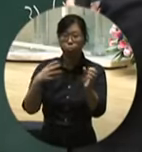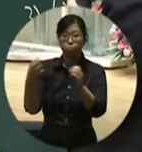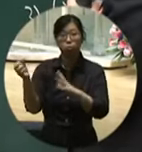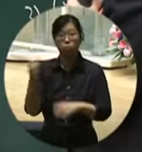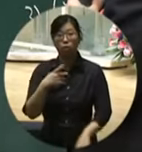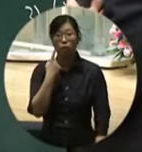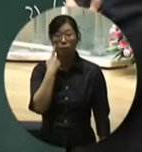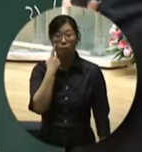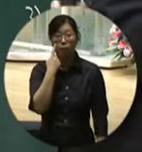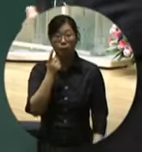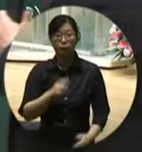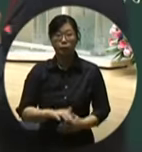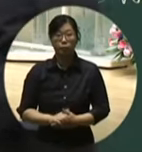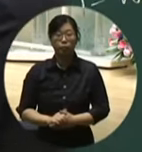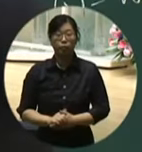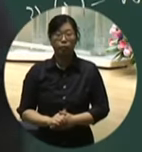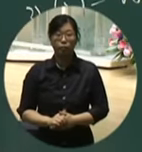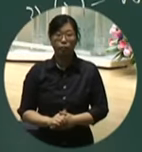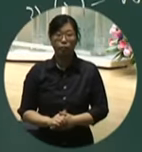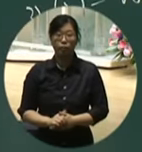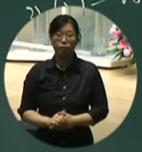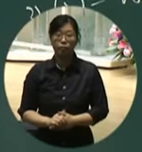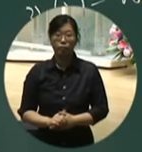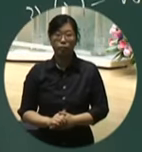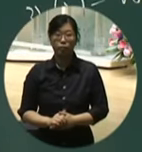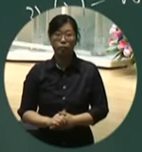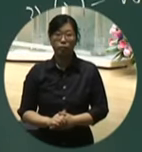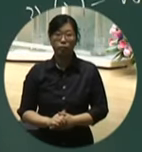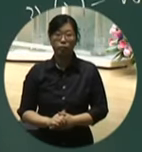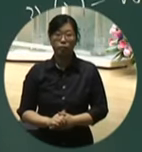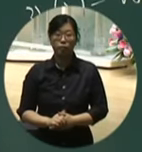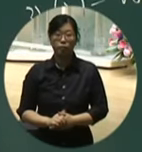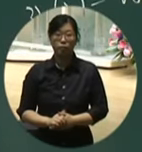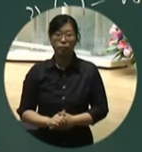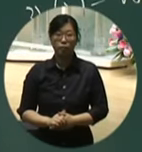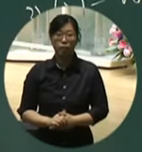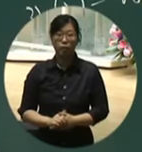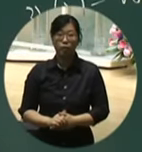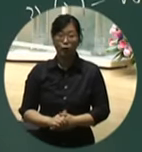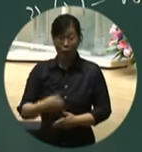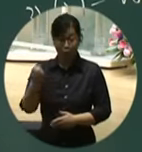disciple. 교회에서도 마찬가지겠습니다만은 여러분은 내일부터 이제 여세 동안에